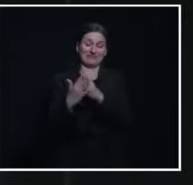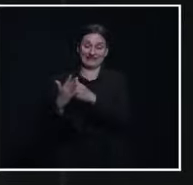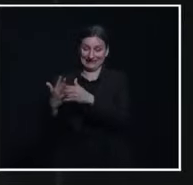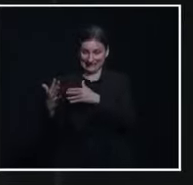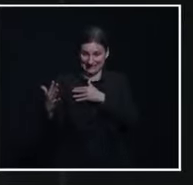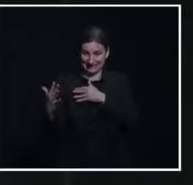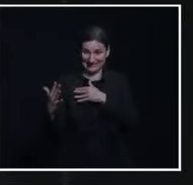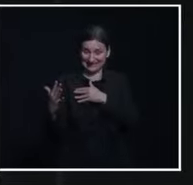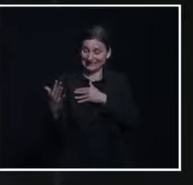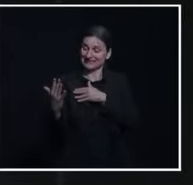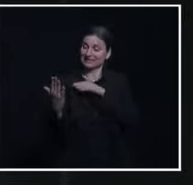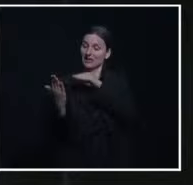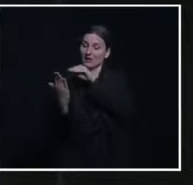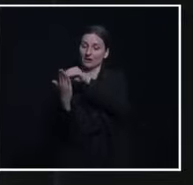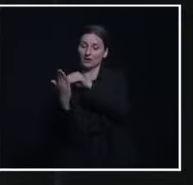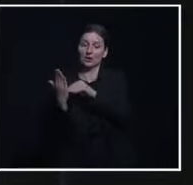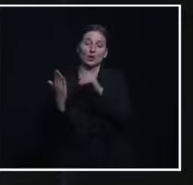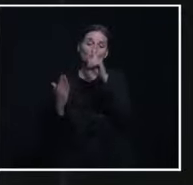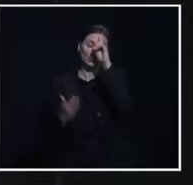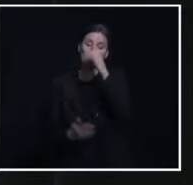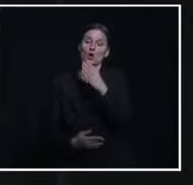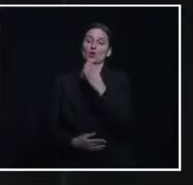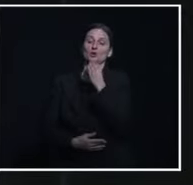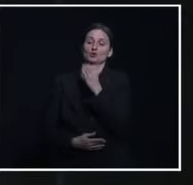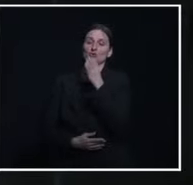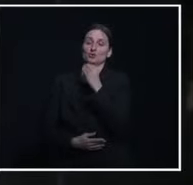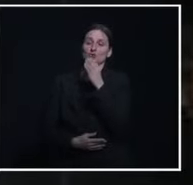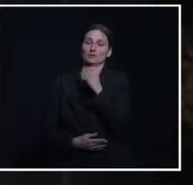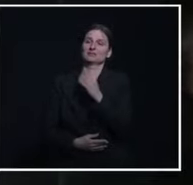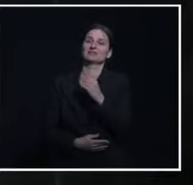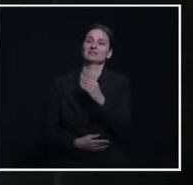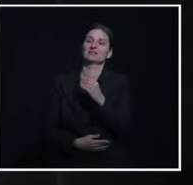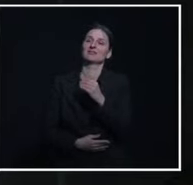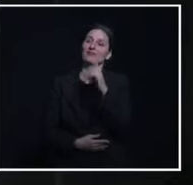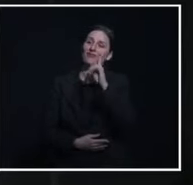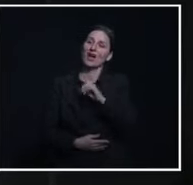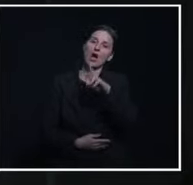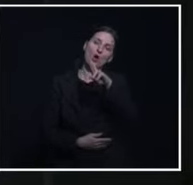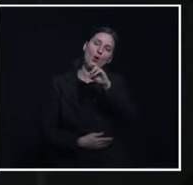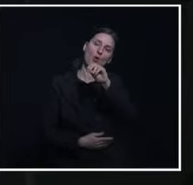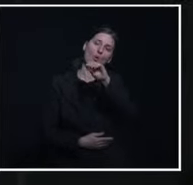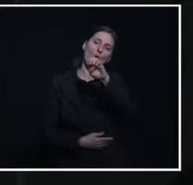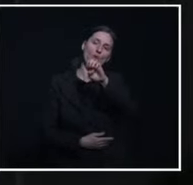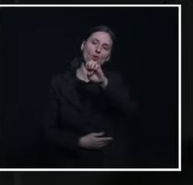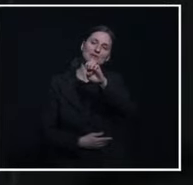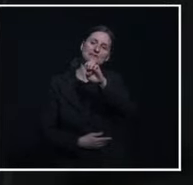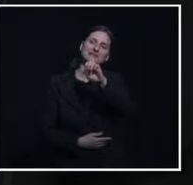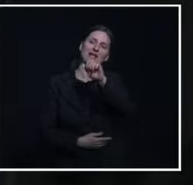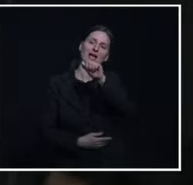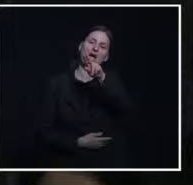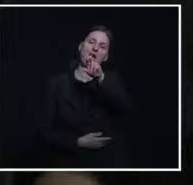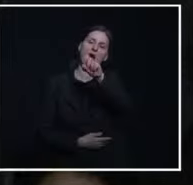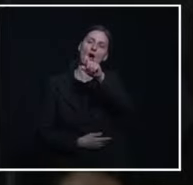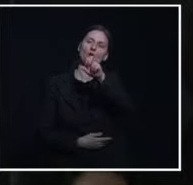Gedicht So von der deutsch-jüdischen Rose Ausländer. Welche Macht hat das Singen eigentlich?